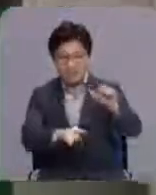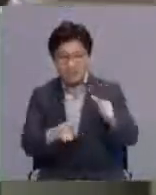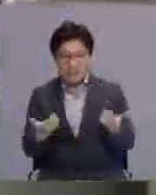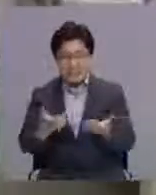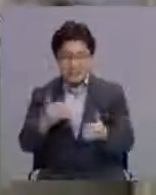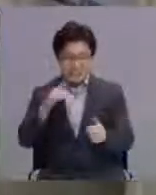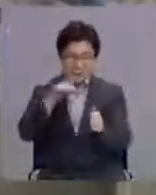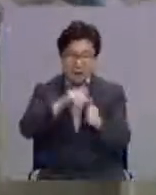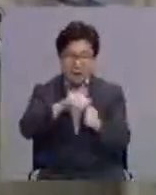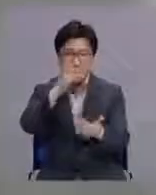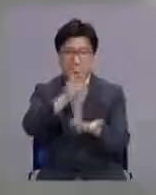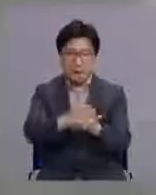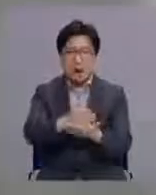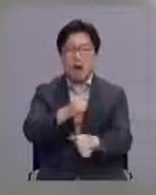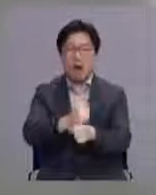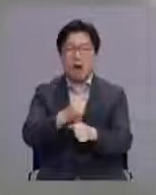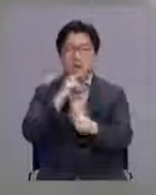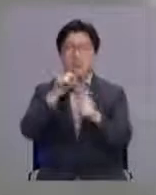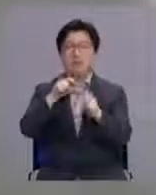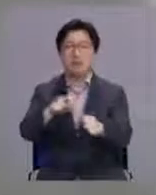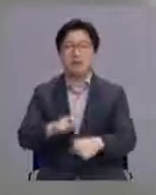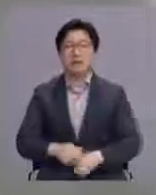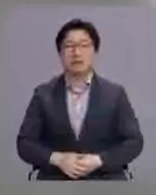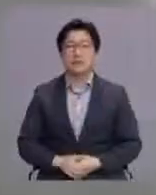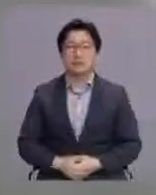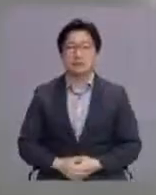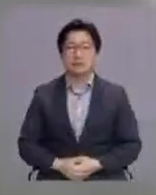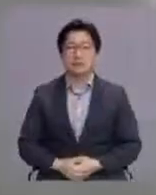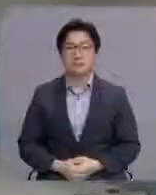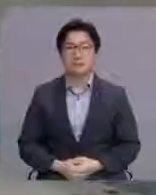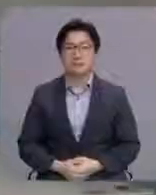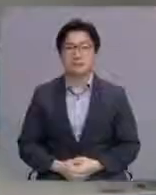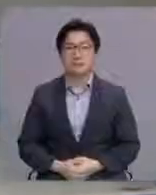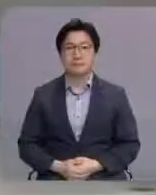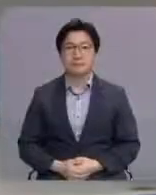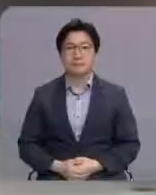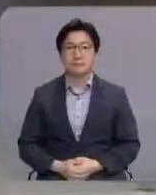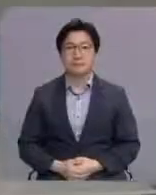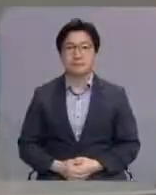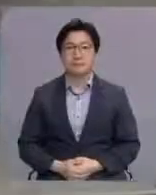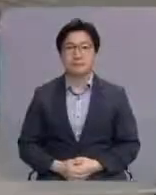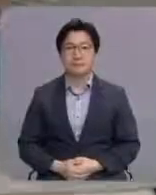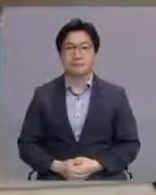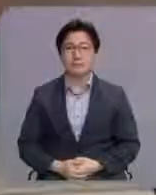괴롭힘 금지법이 적용돼야 한다고 강조합니다. KBS 뉴스 오정현입니다.